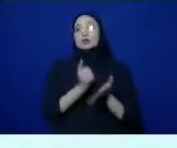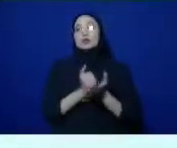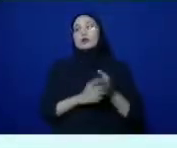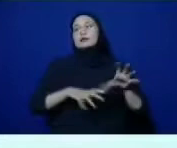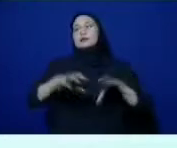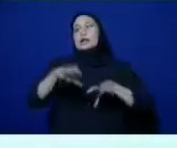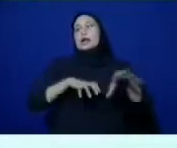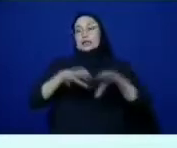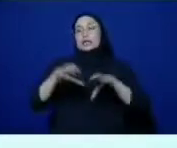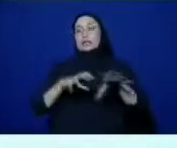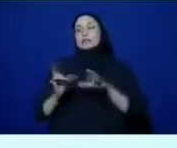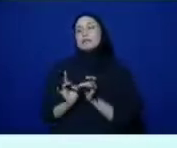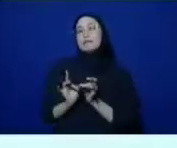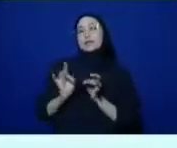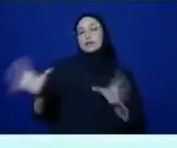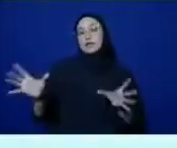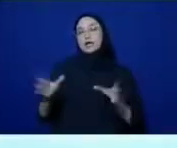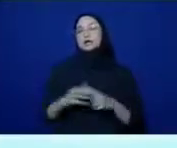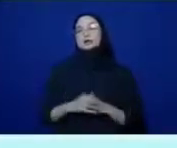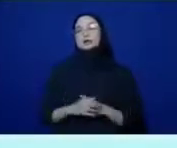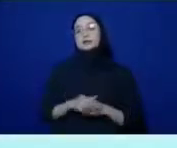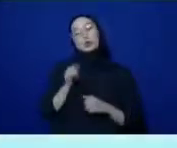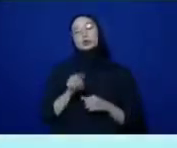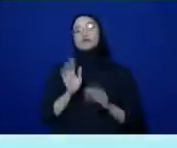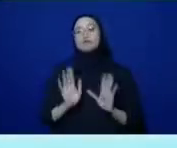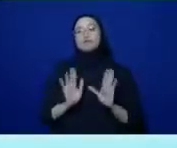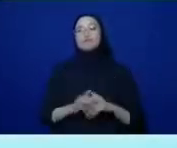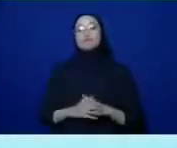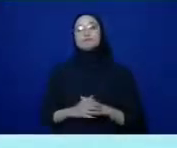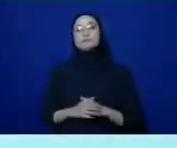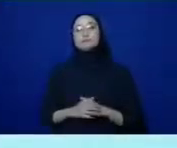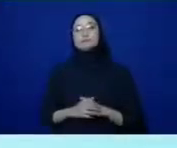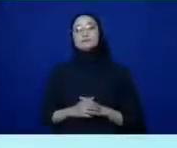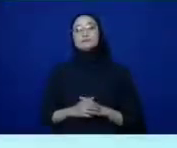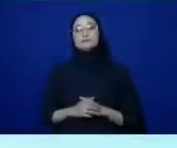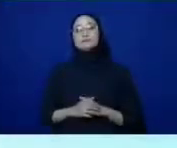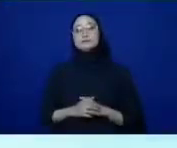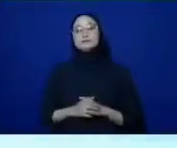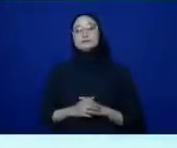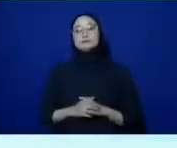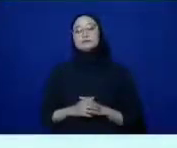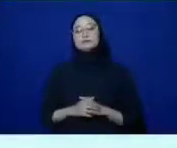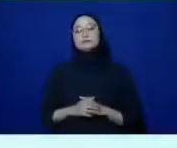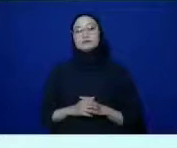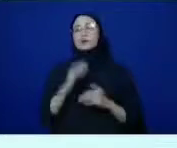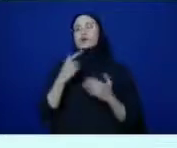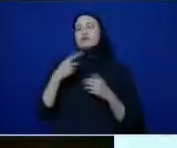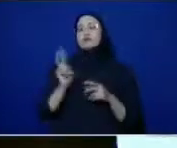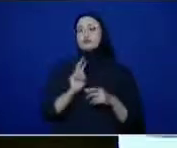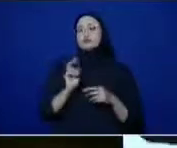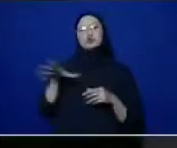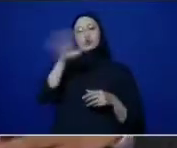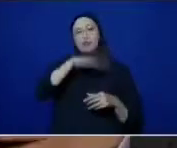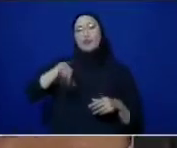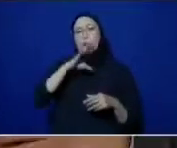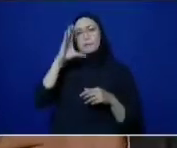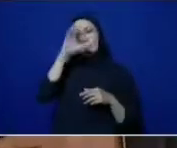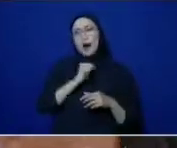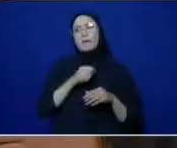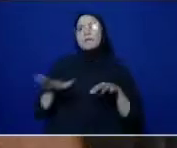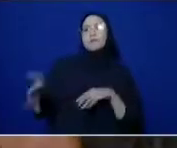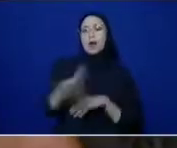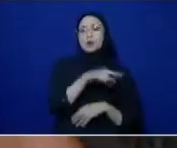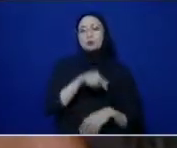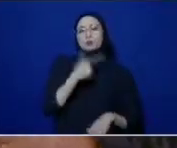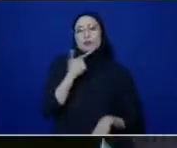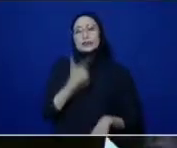berbeda. Strategi kami berbeda, itu saja. Kita mengerti maritim sangat penting, tapi kita juga prihatin